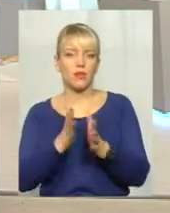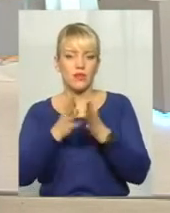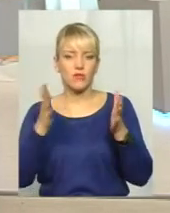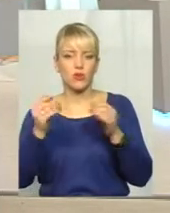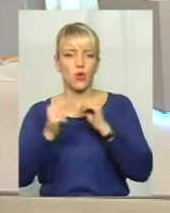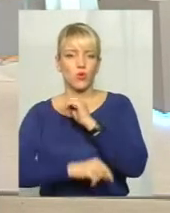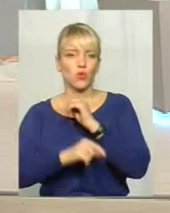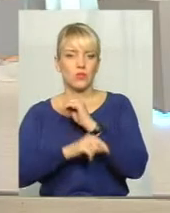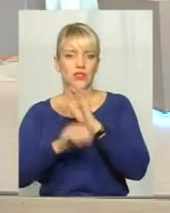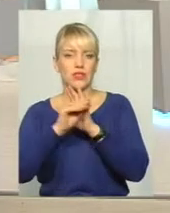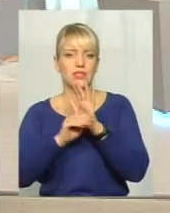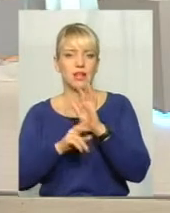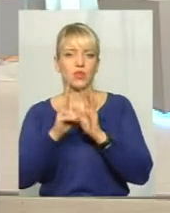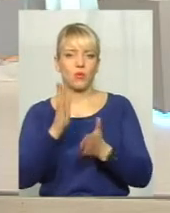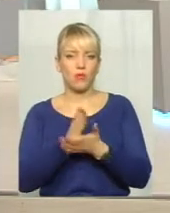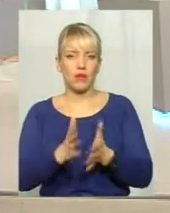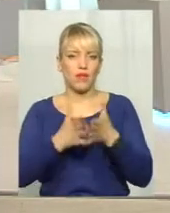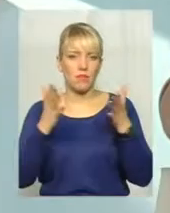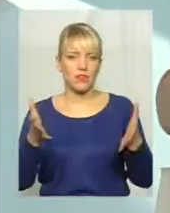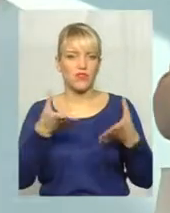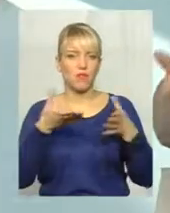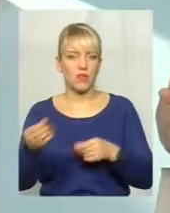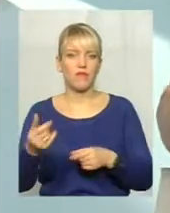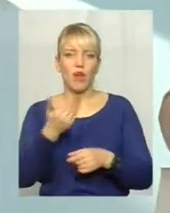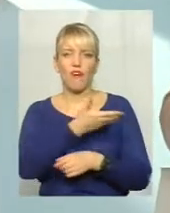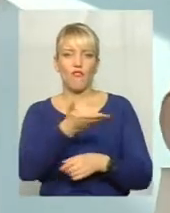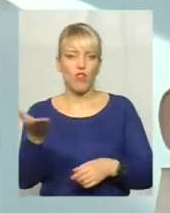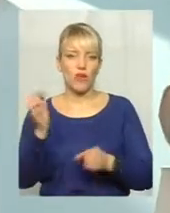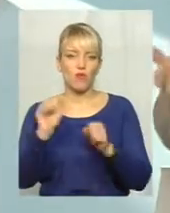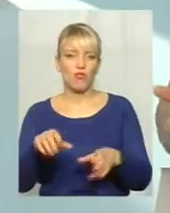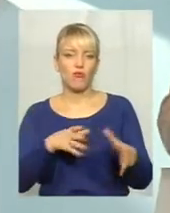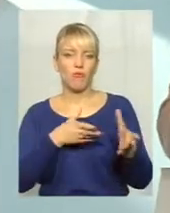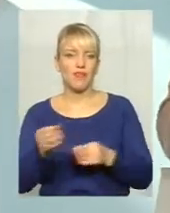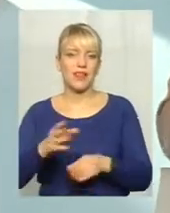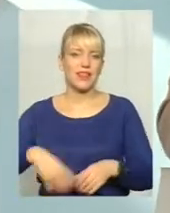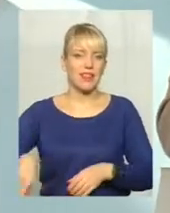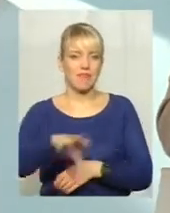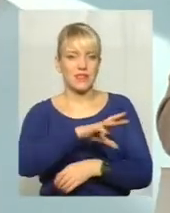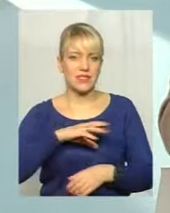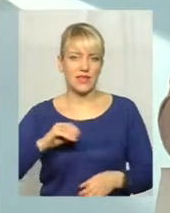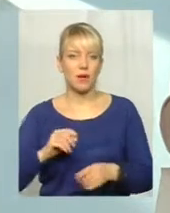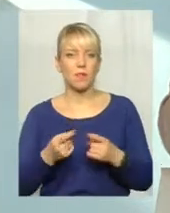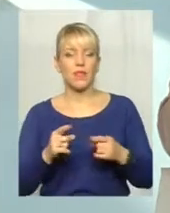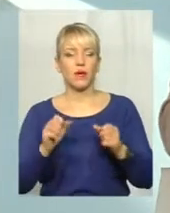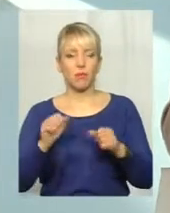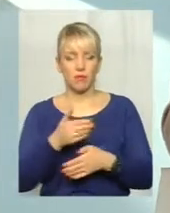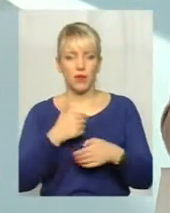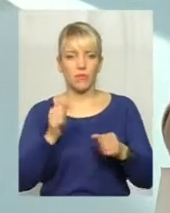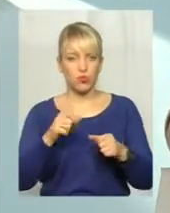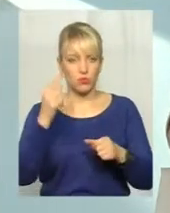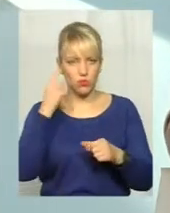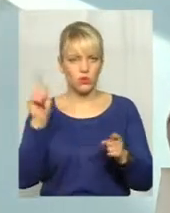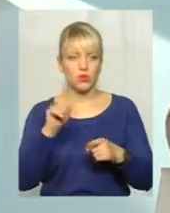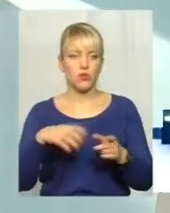схеми і які мають найбільше впливу. Тобто вони можуть впливати на все. Чи ми насправді думаємо, що абсолютно безвпливові у нас усі